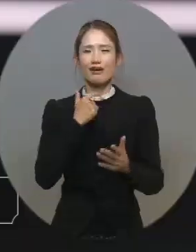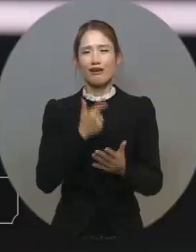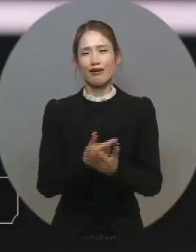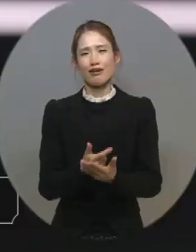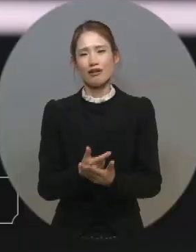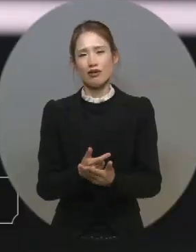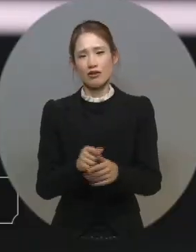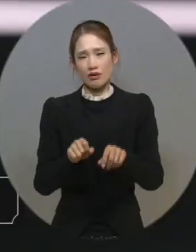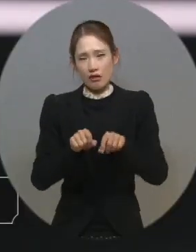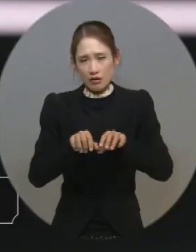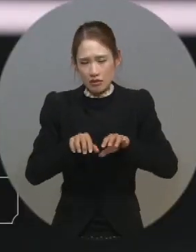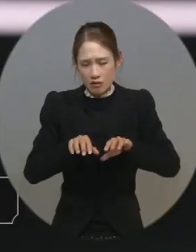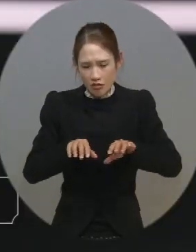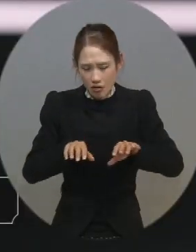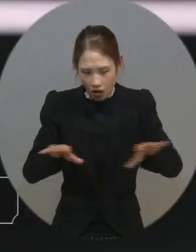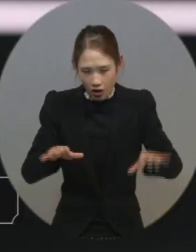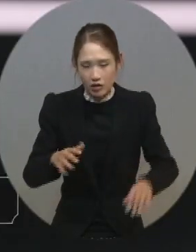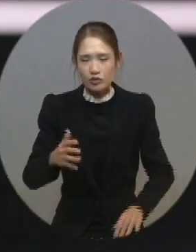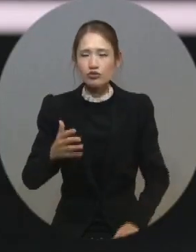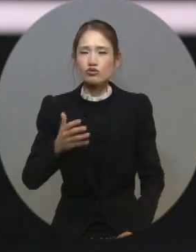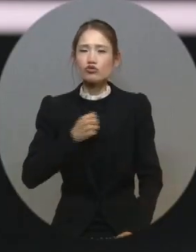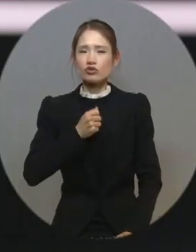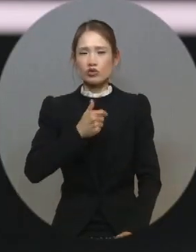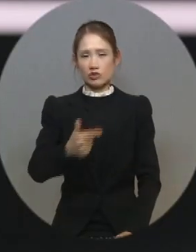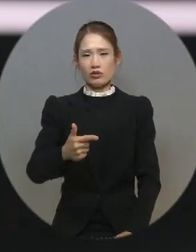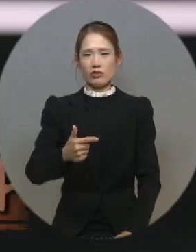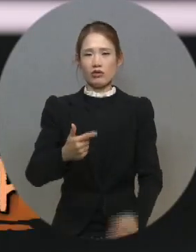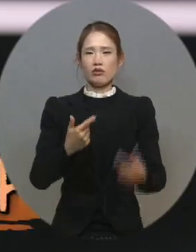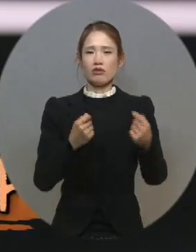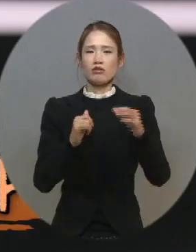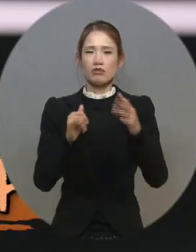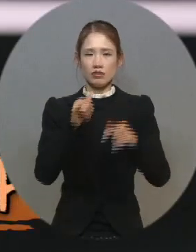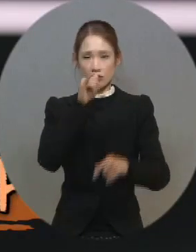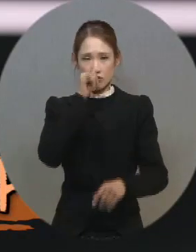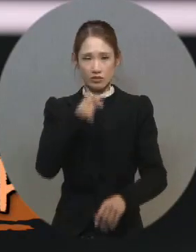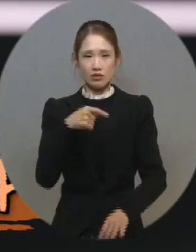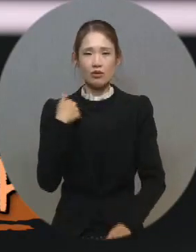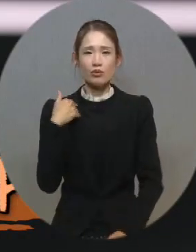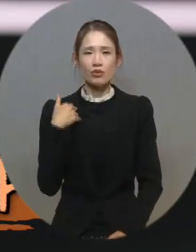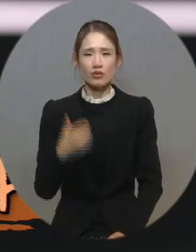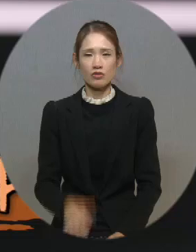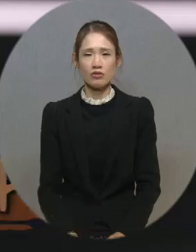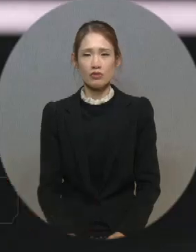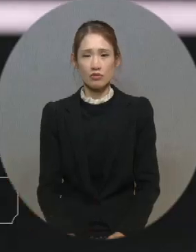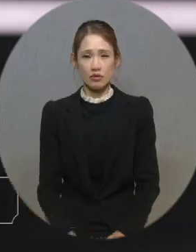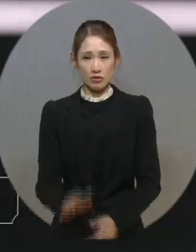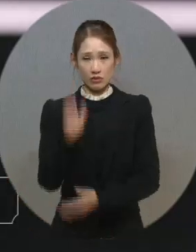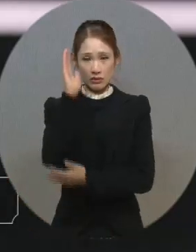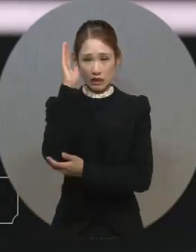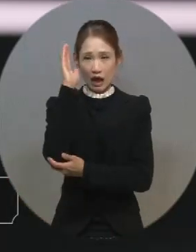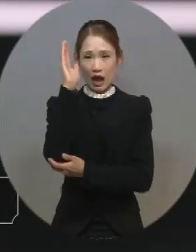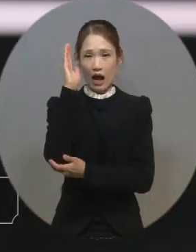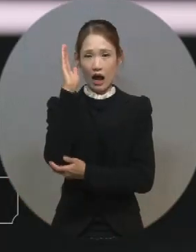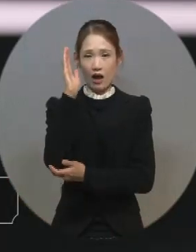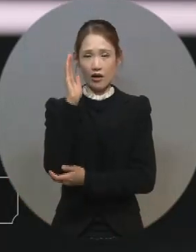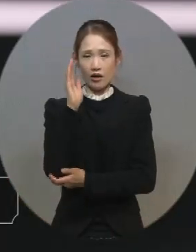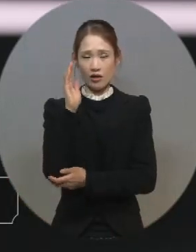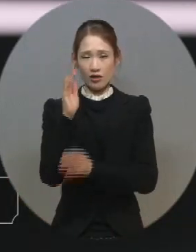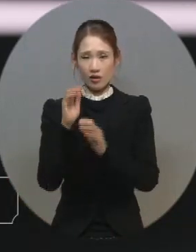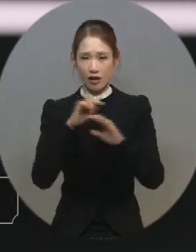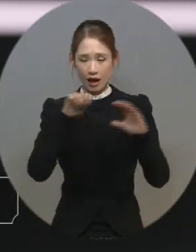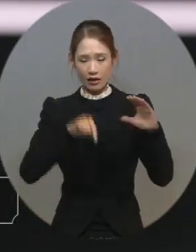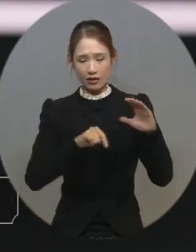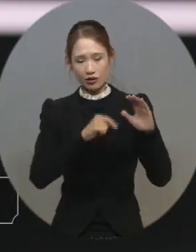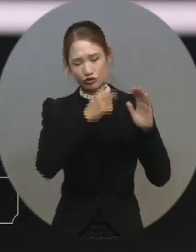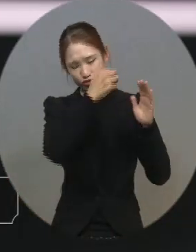엄청난 진동을 받았고 충격을 받은 이런 세상도 있구나. 자기들은 몰랐잖아요. 그 설교 한 편에 뭐 많은 세상이가 다